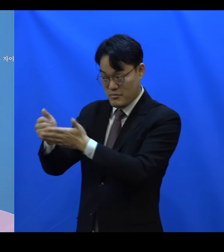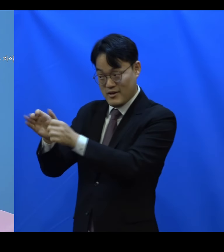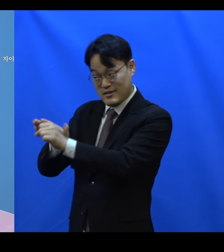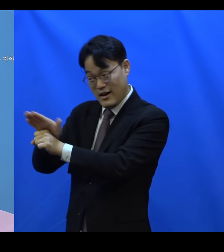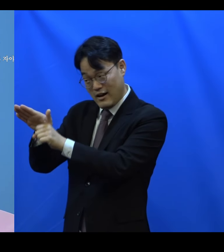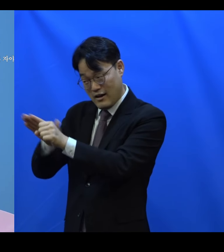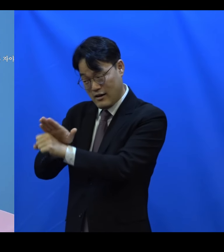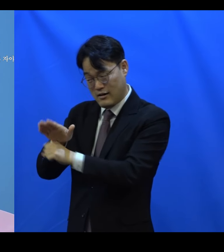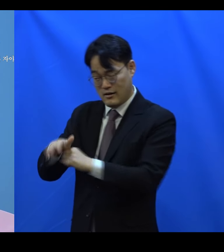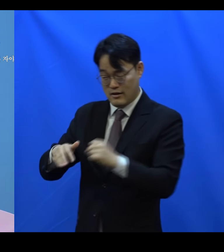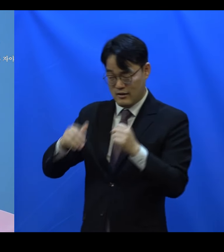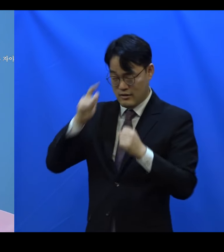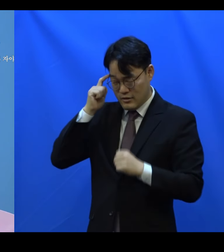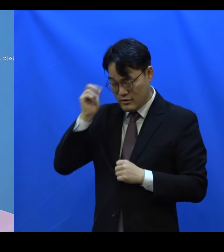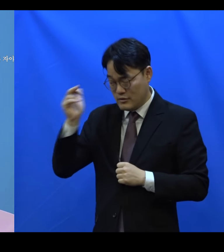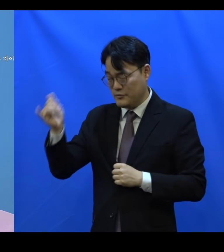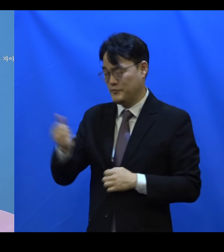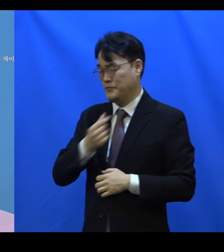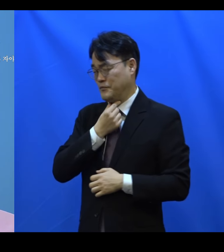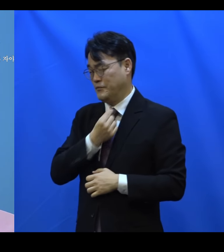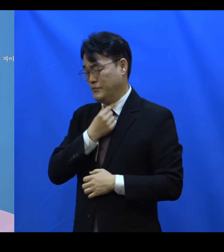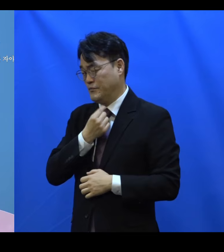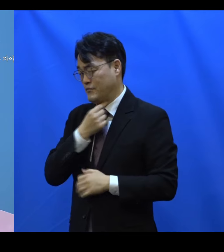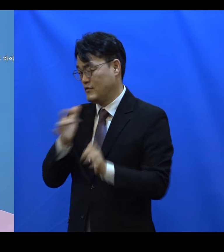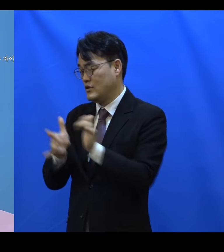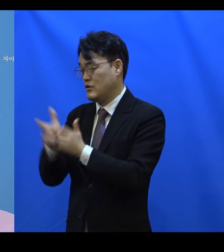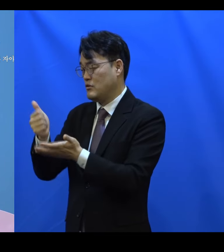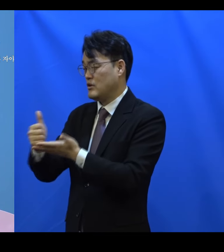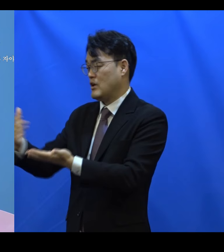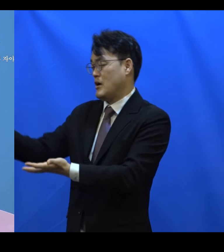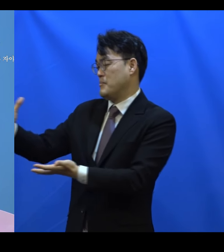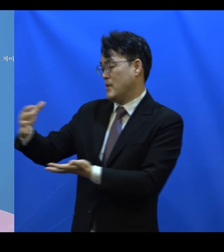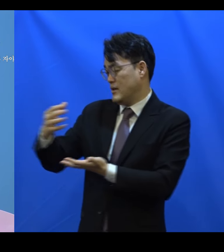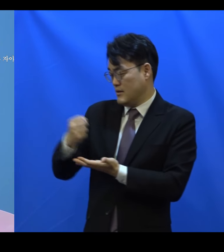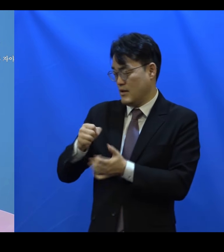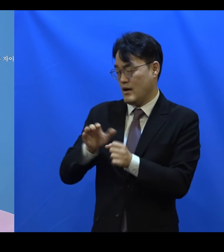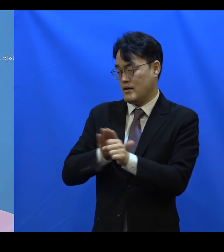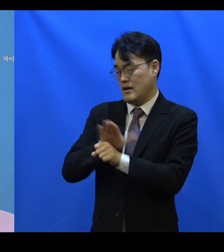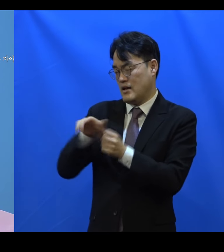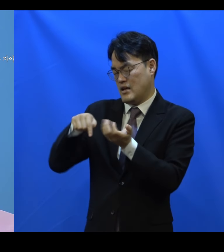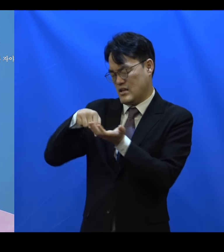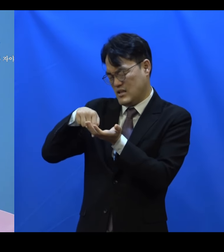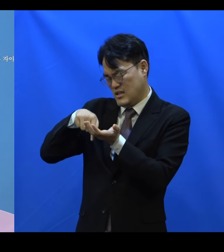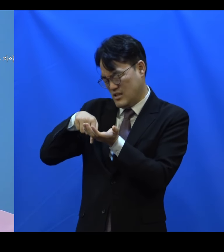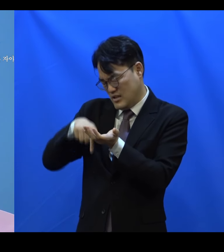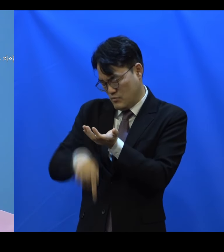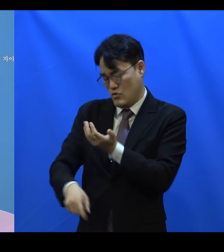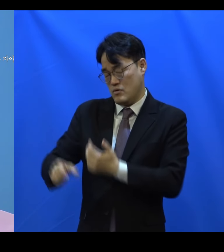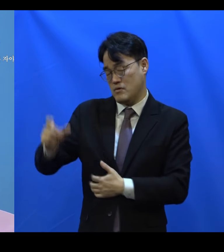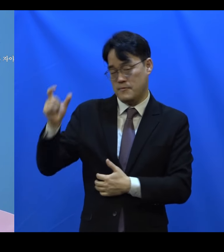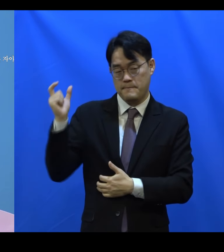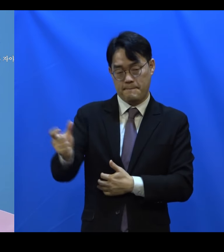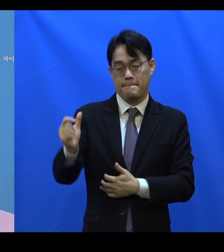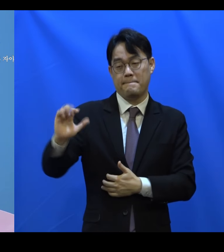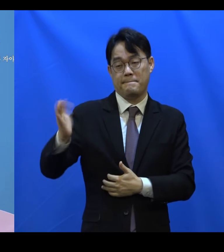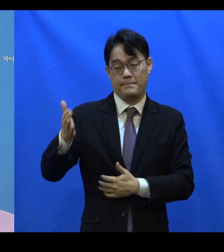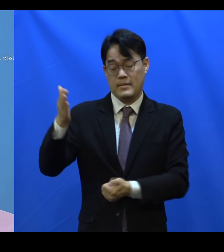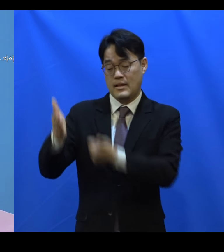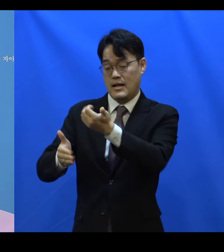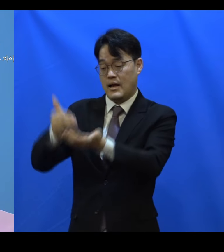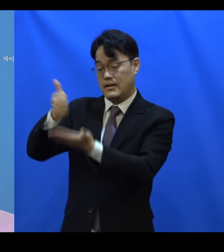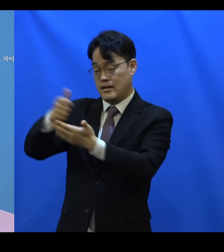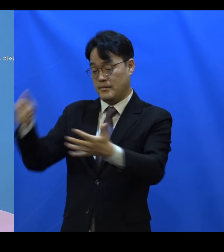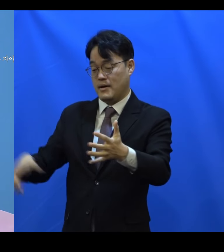없습니다. 그리스도로부터 받은 사랑이면 가장 깊고 강력한 것입니다. 그 하나님 안에서 기쁜